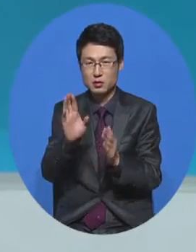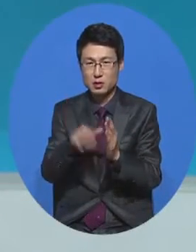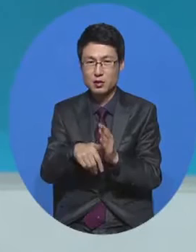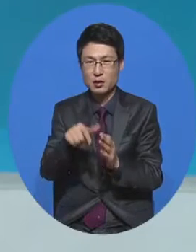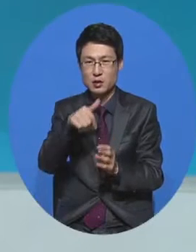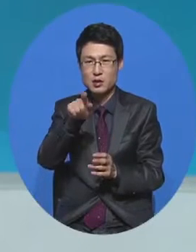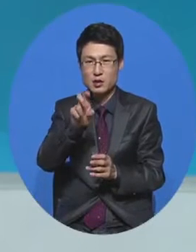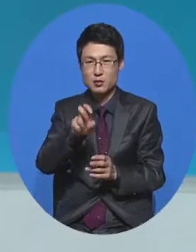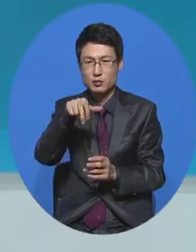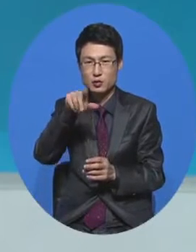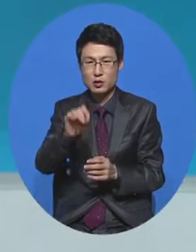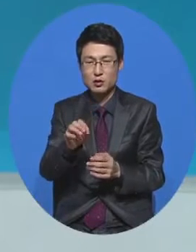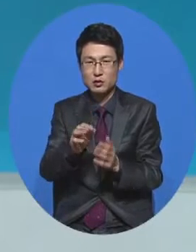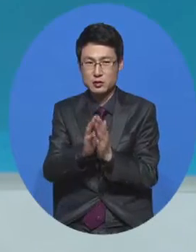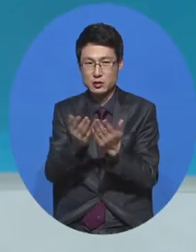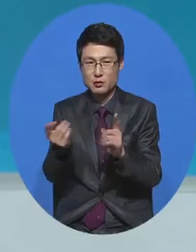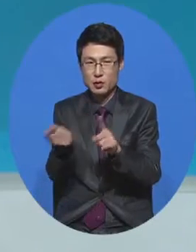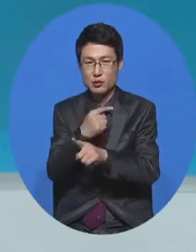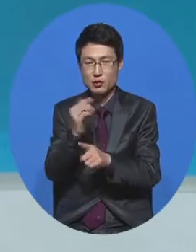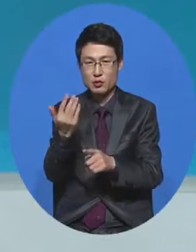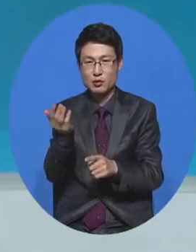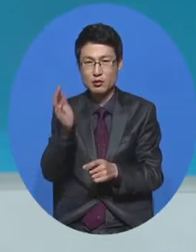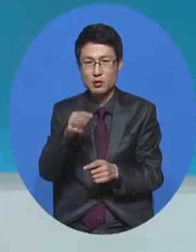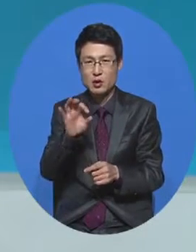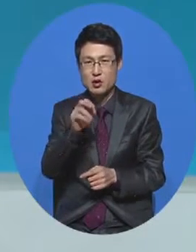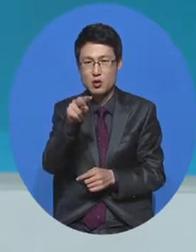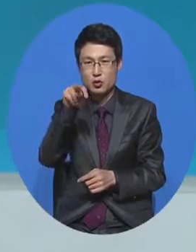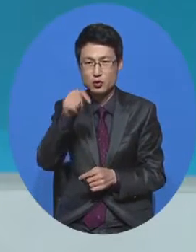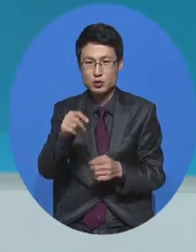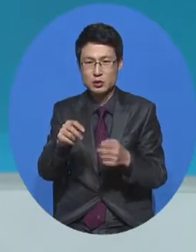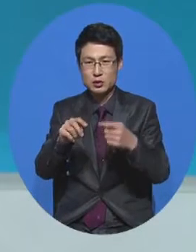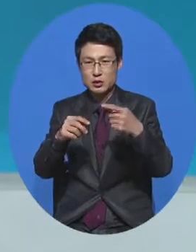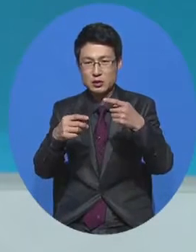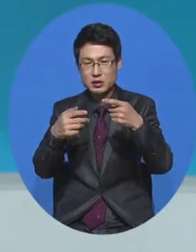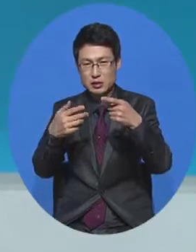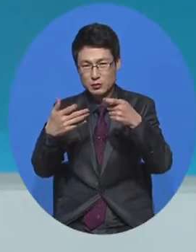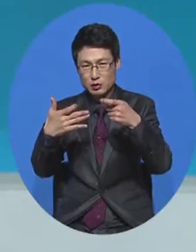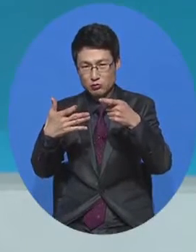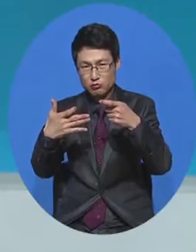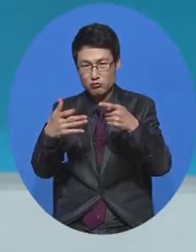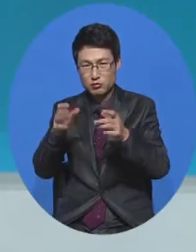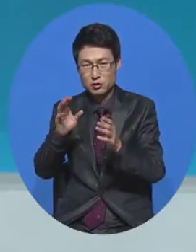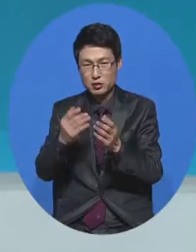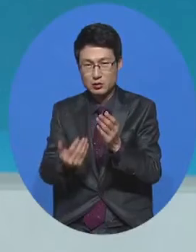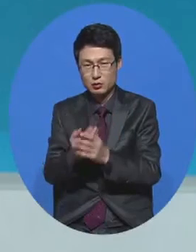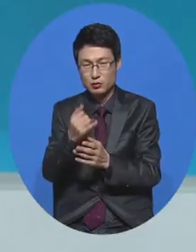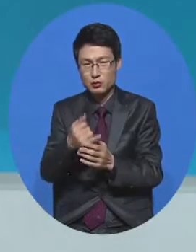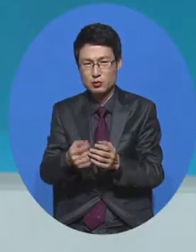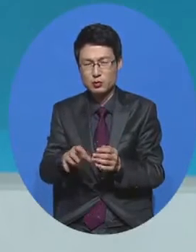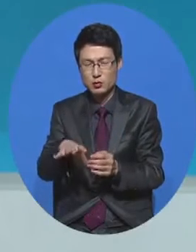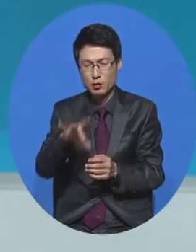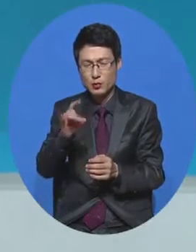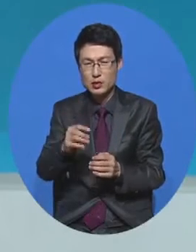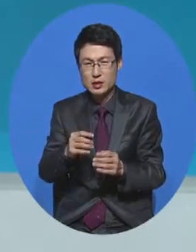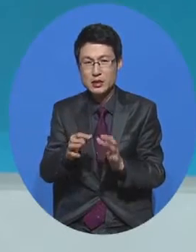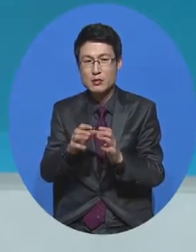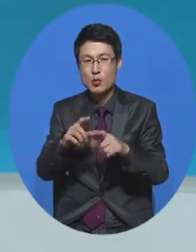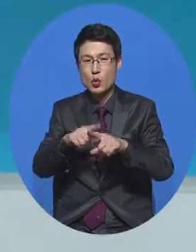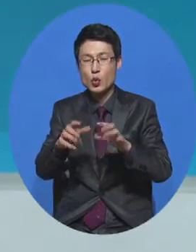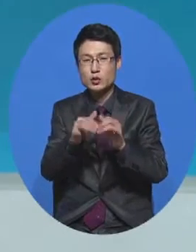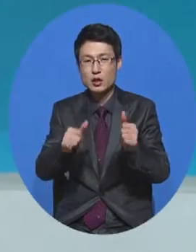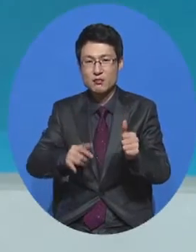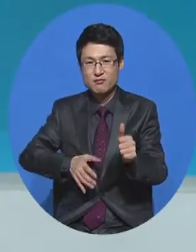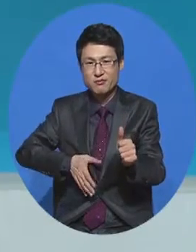바꿔 지는데 이때 도 이제 여수 순천 11 그 사건으로 하고 이때는 또 최초로 민간인 학살을